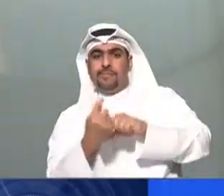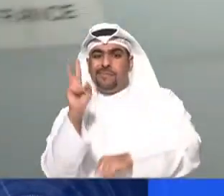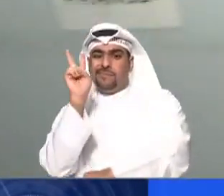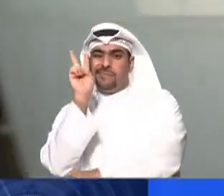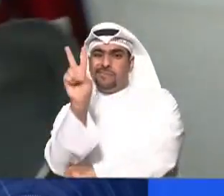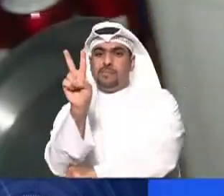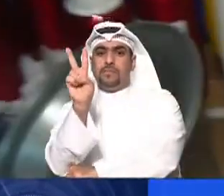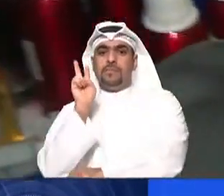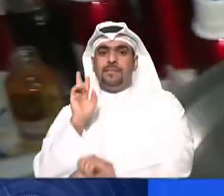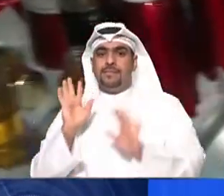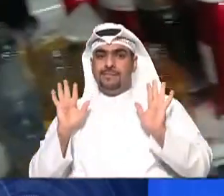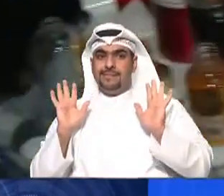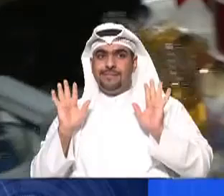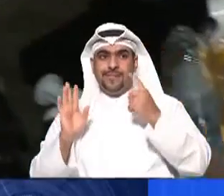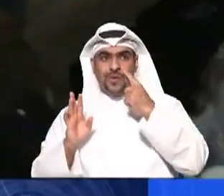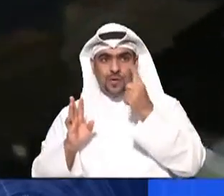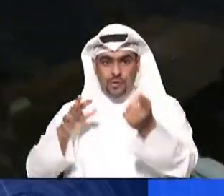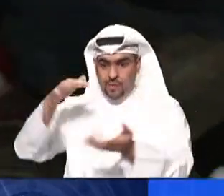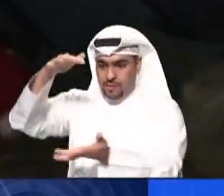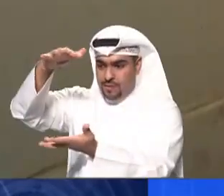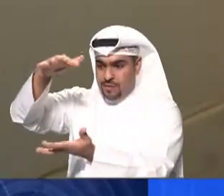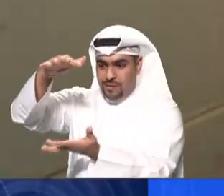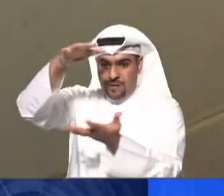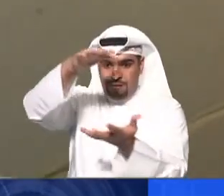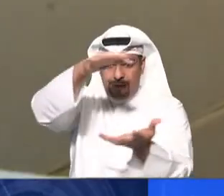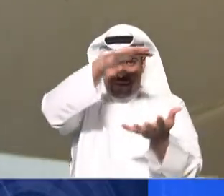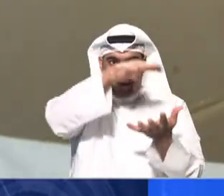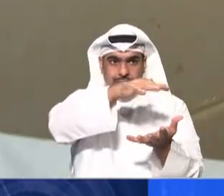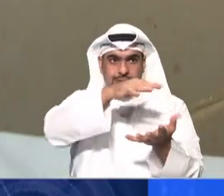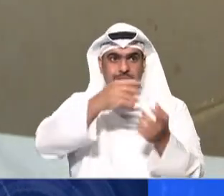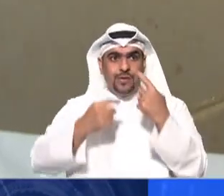المواد الموجودة حاليا اللي هي الأوبر